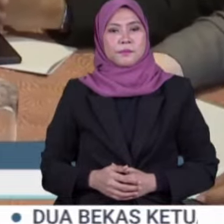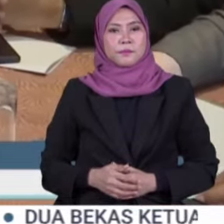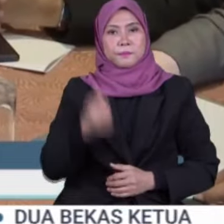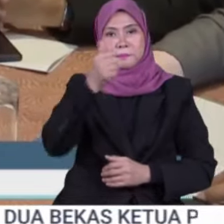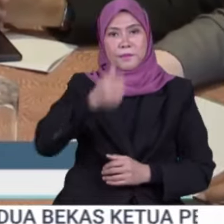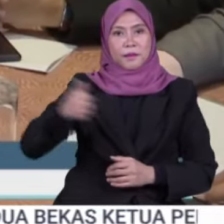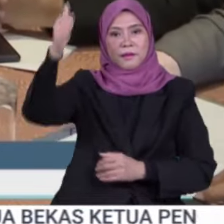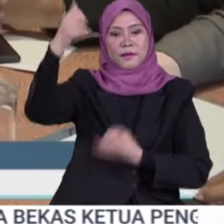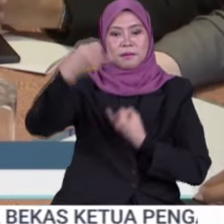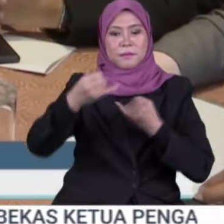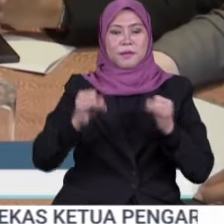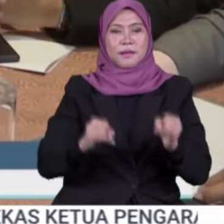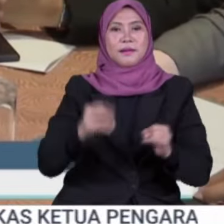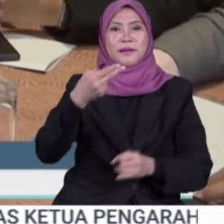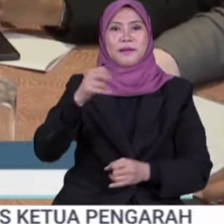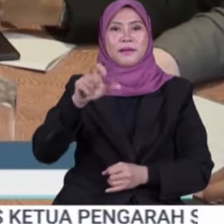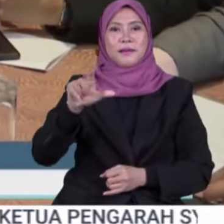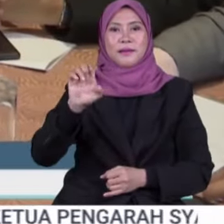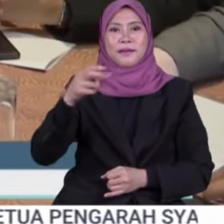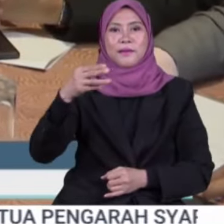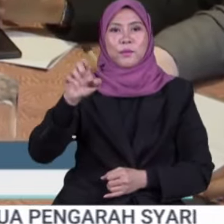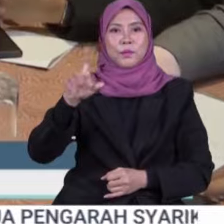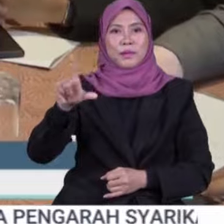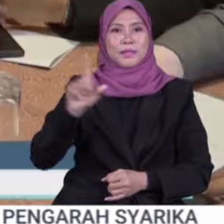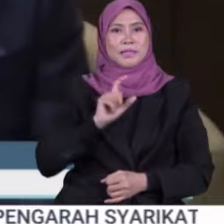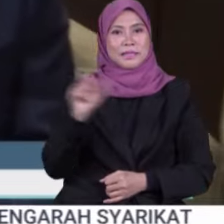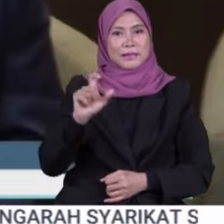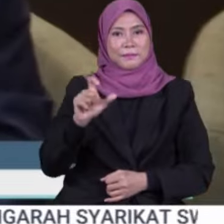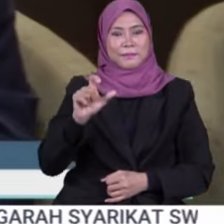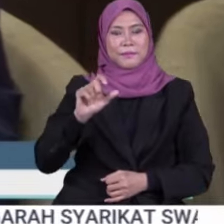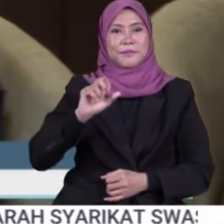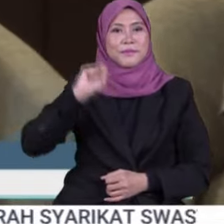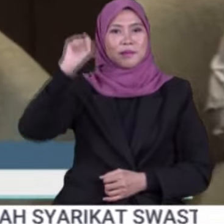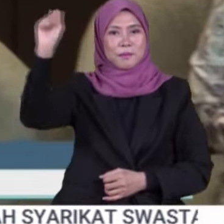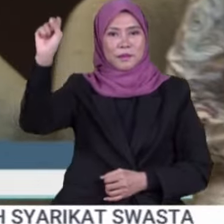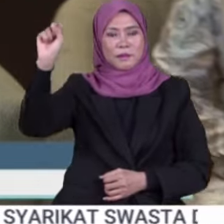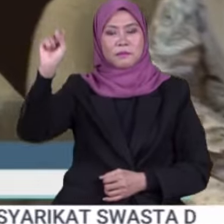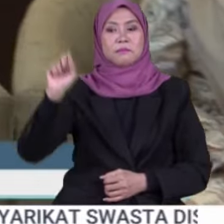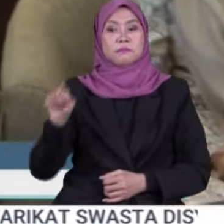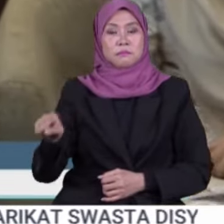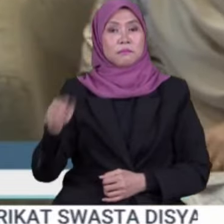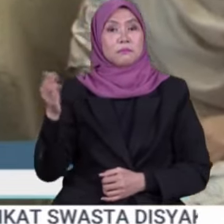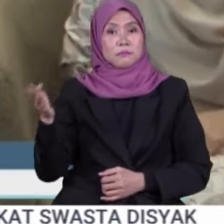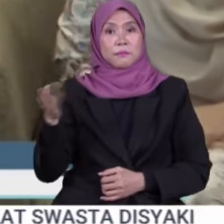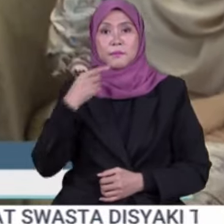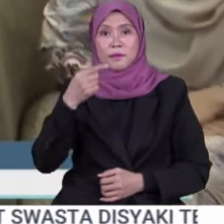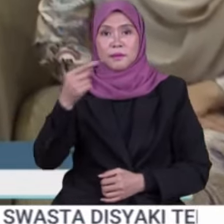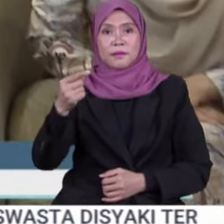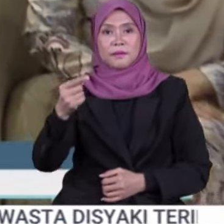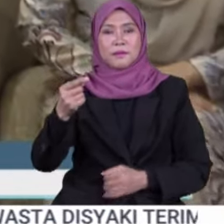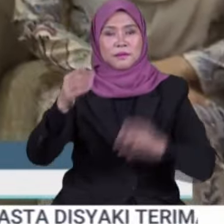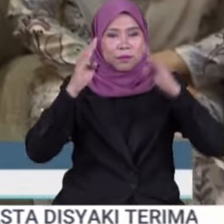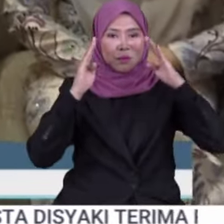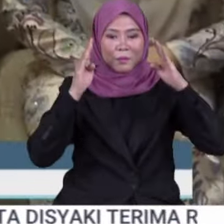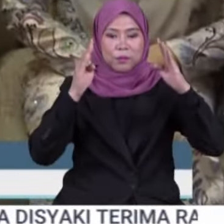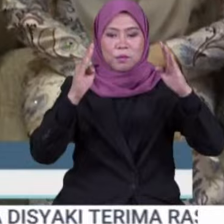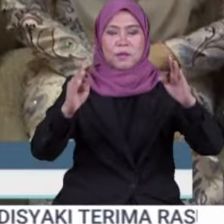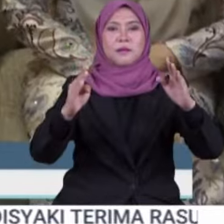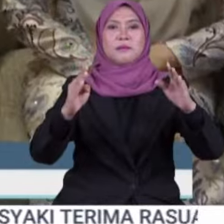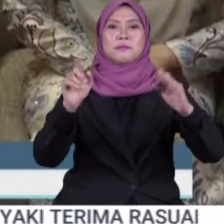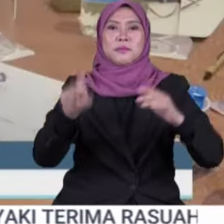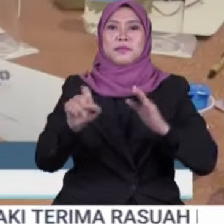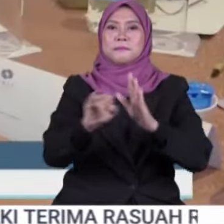Pengarah Jabatan Hal Ehwal Agama Islam Negeri Sabah Jahins Datuk Saiful Zaman Sangul menyatakan antara tumpuan diberikan adalah